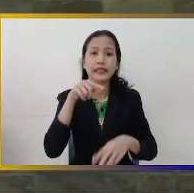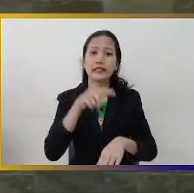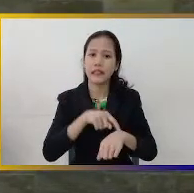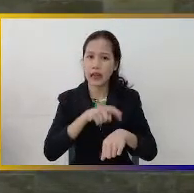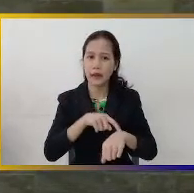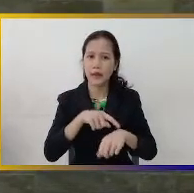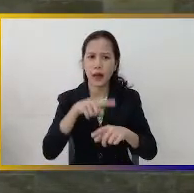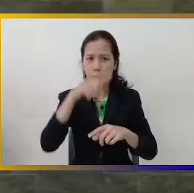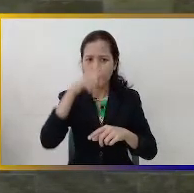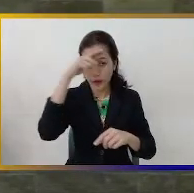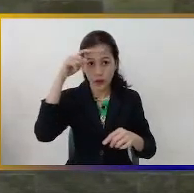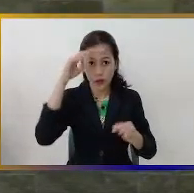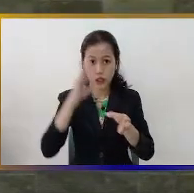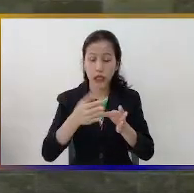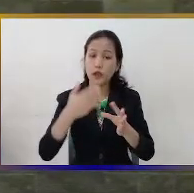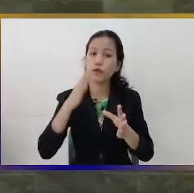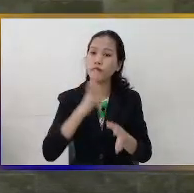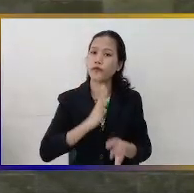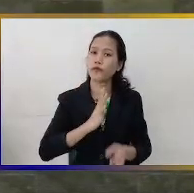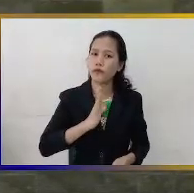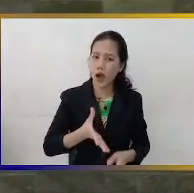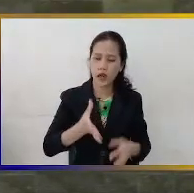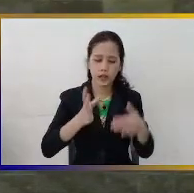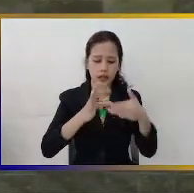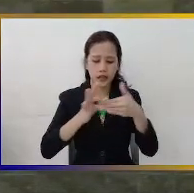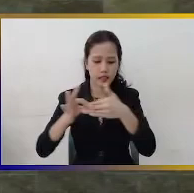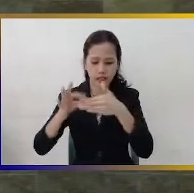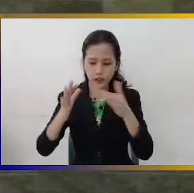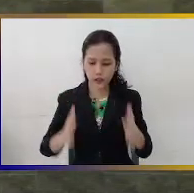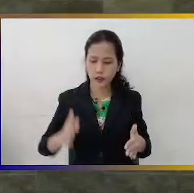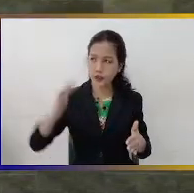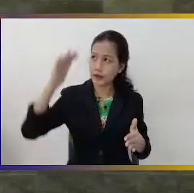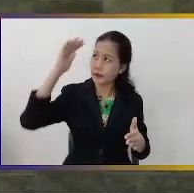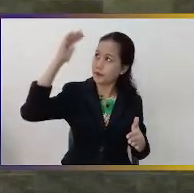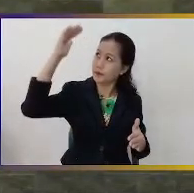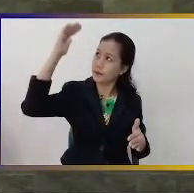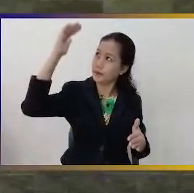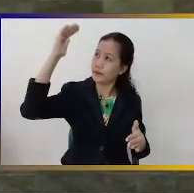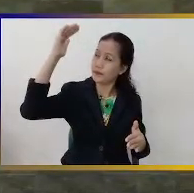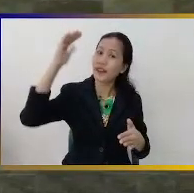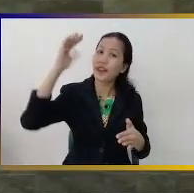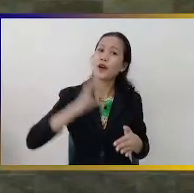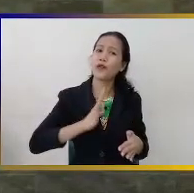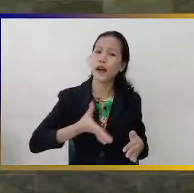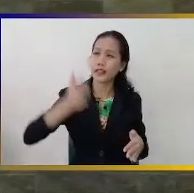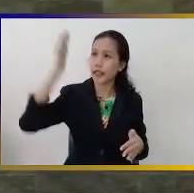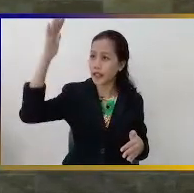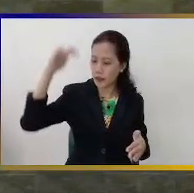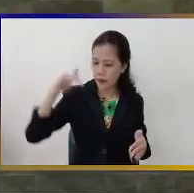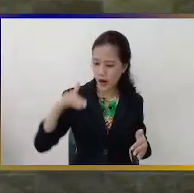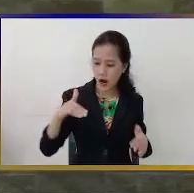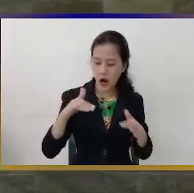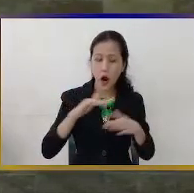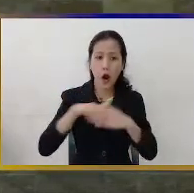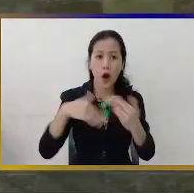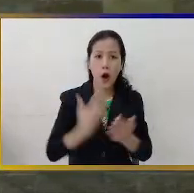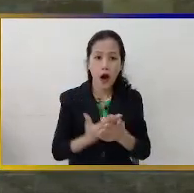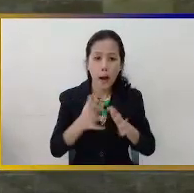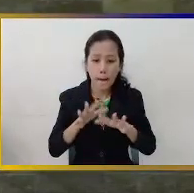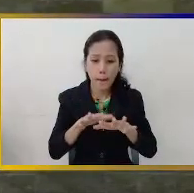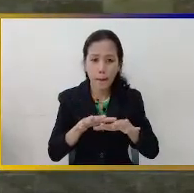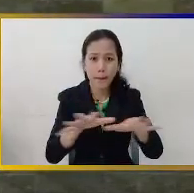yung head, of course, maayos yung mga nasa baba. Magiging maayos yung mga nasasakupan. Okay? Kaya ito po